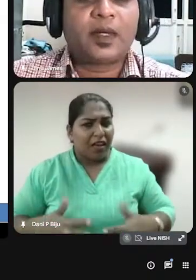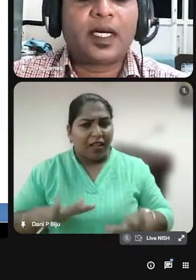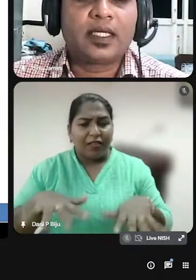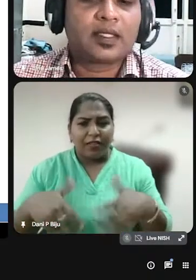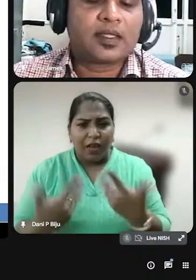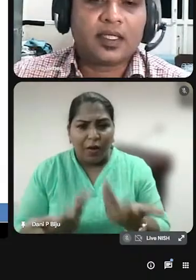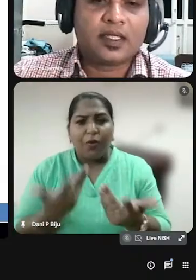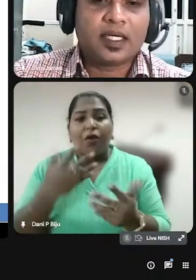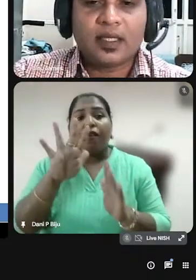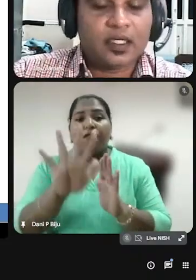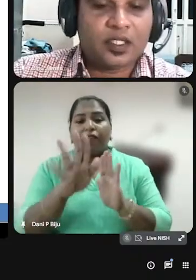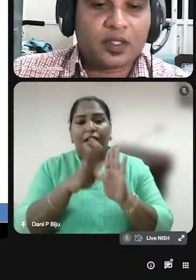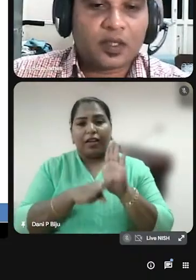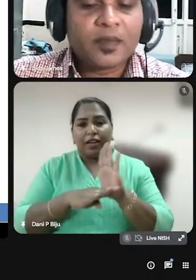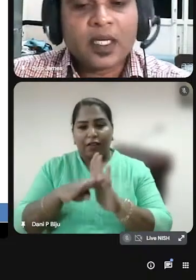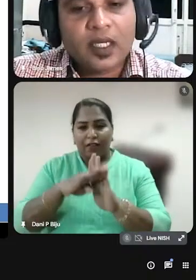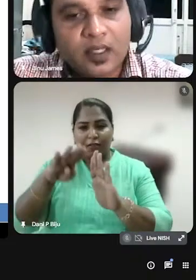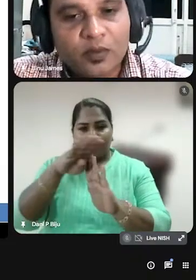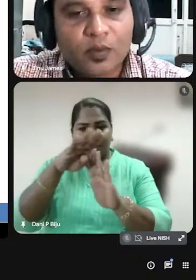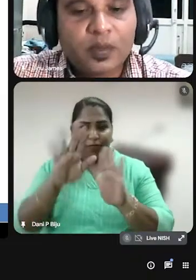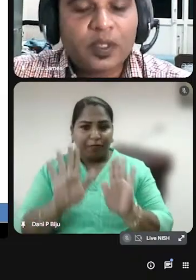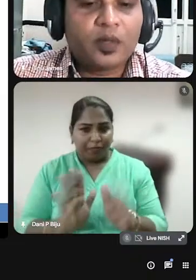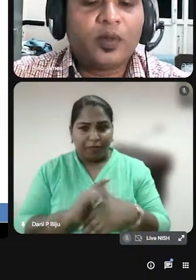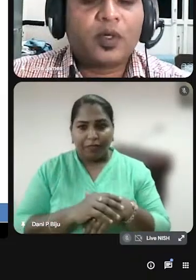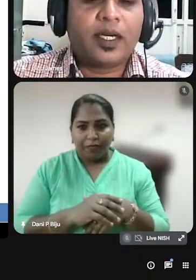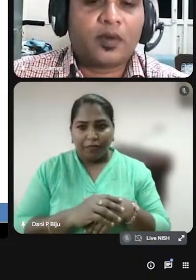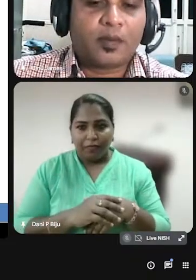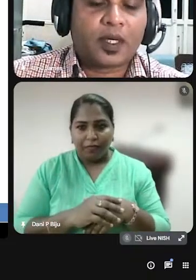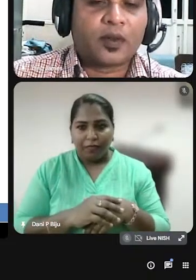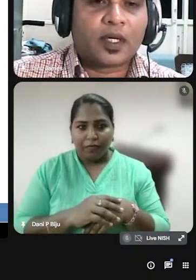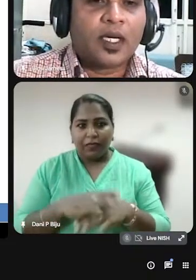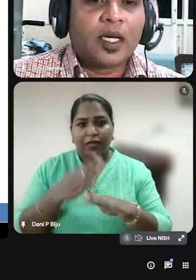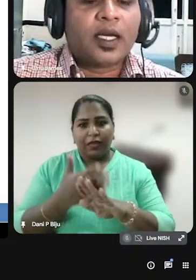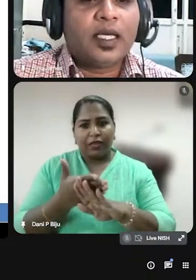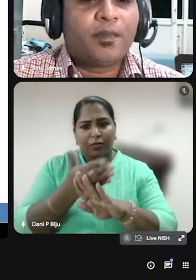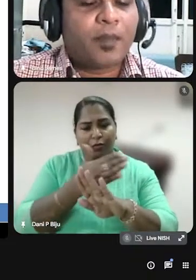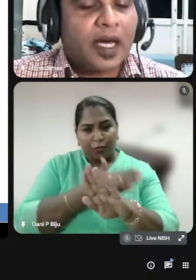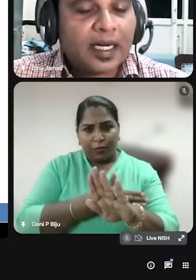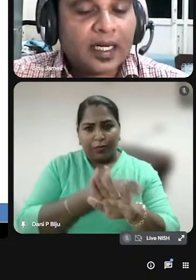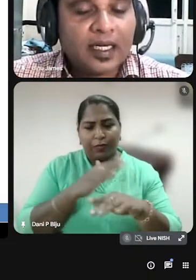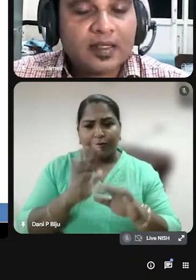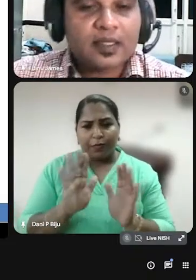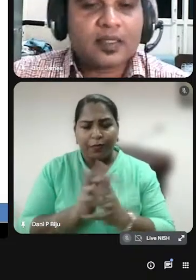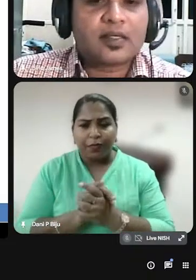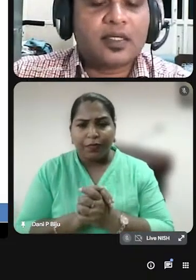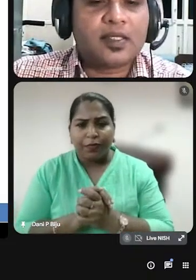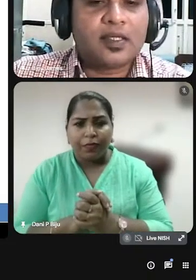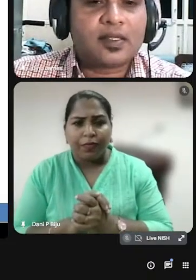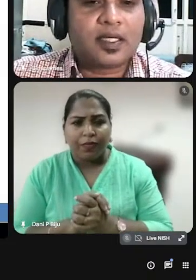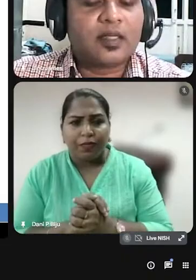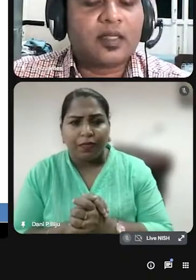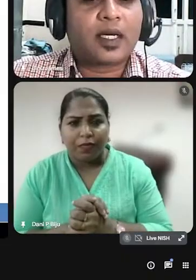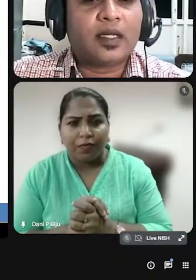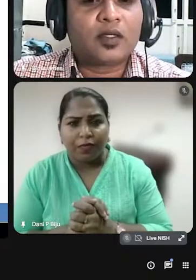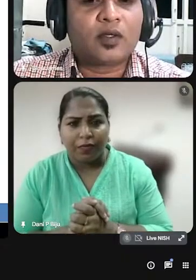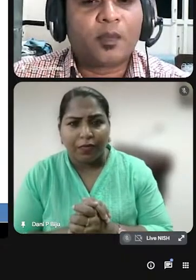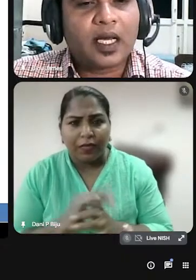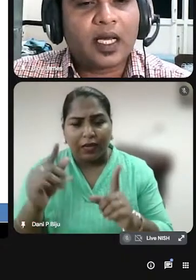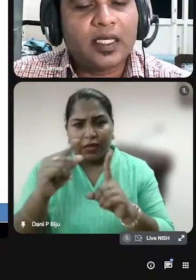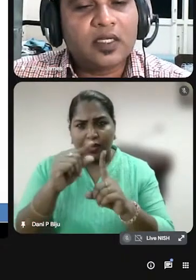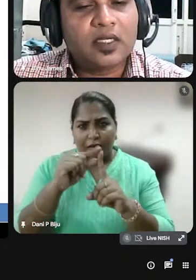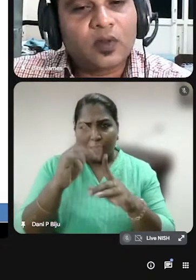ആയിട്ട് പാർക്കിൻസൺസ് ഡിസീസിനെ തിരിച്ചിട്ടുണ്ട്. ഇതിനു മുമ്പ് ഞാൻ ഒരു കാര്യം കൂടെ പറഞ്ഞത്, ഈ പാർക്കിൻസൺസ് ഡിസീസ് എന്ന്